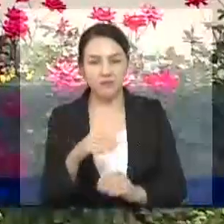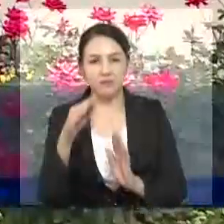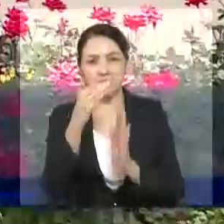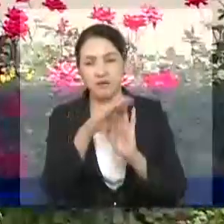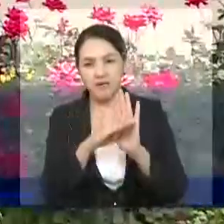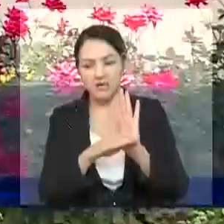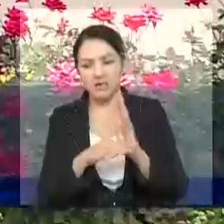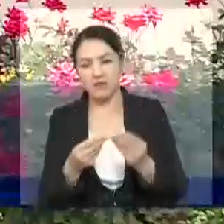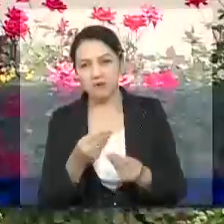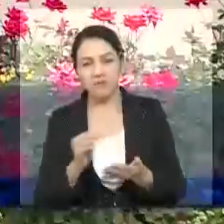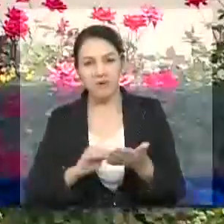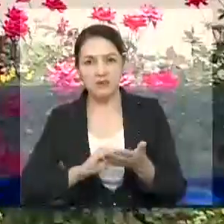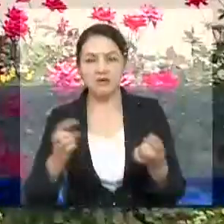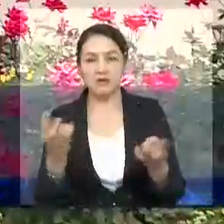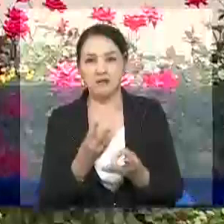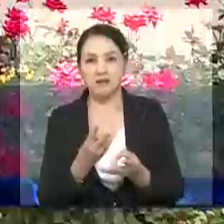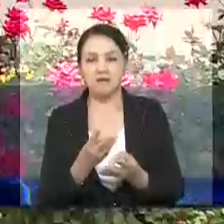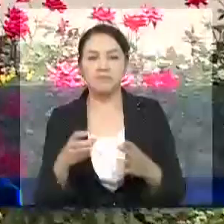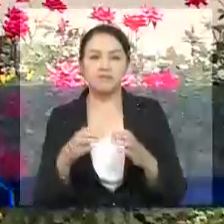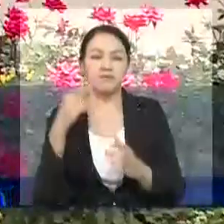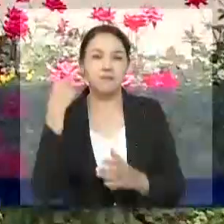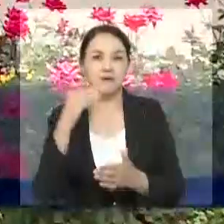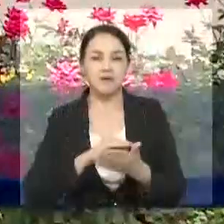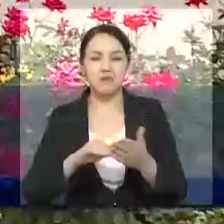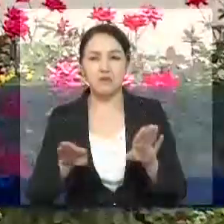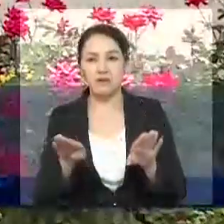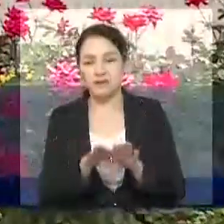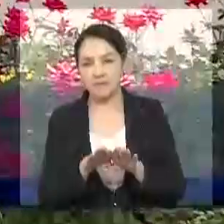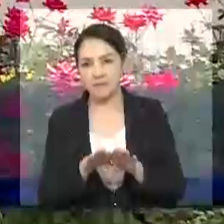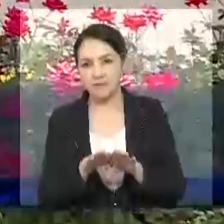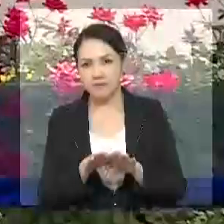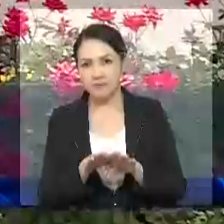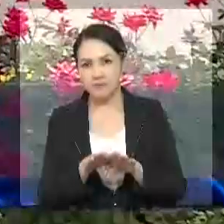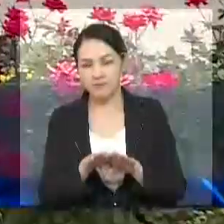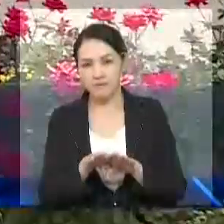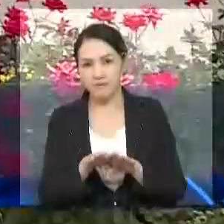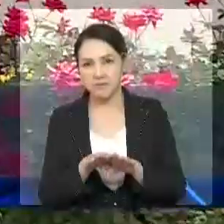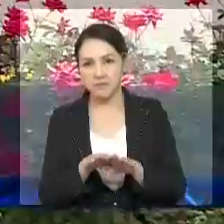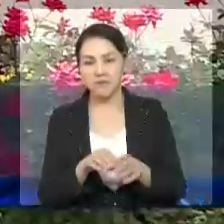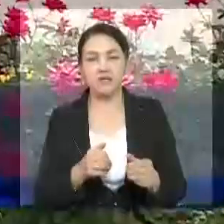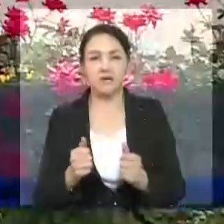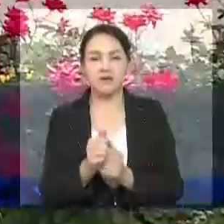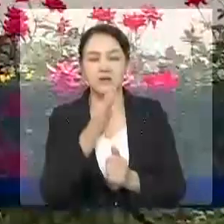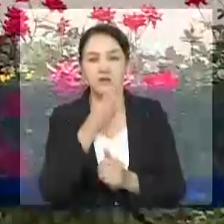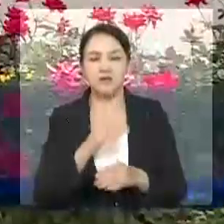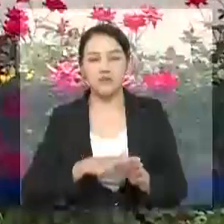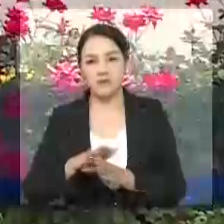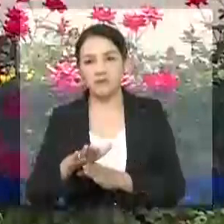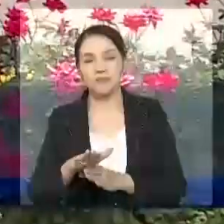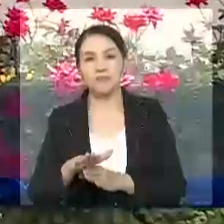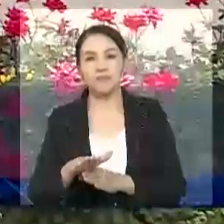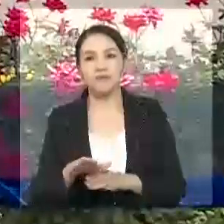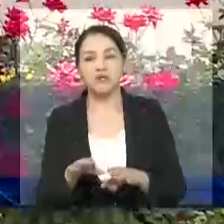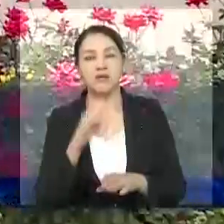прескуранттары, стандарттары жазылу керек. Неғұрлым жоба сапалы жазылса, соғұрлым алдағы уақытта жоба іске асқан кезде